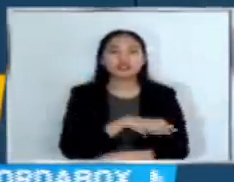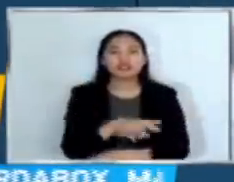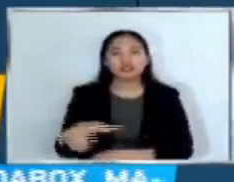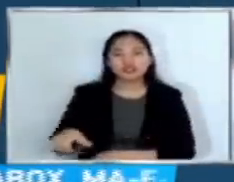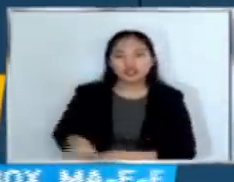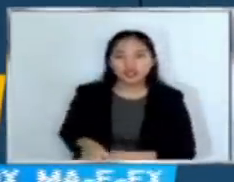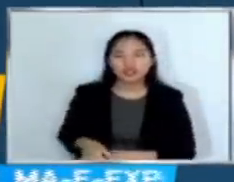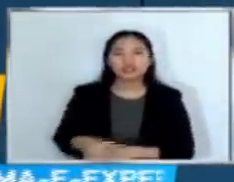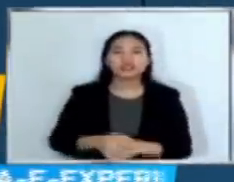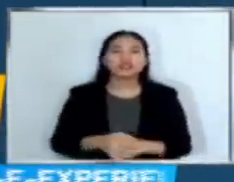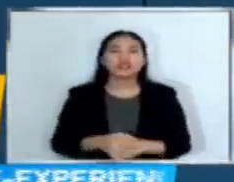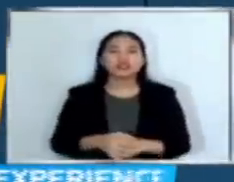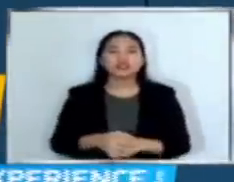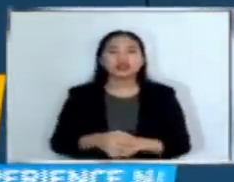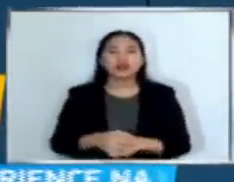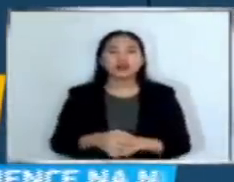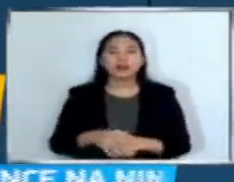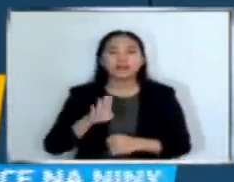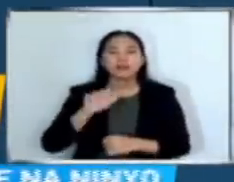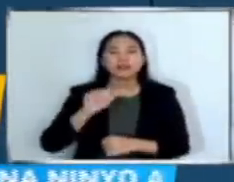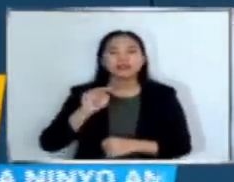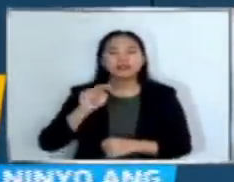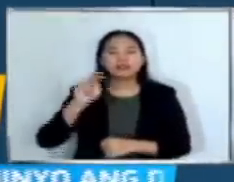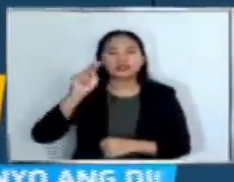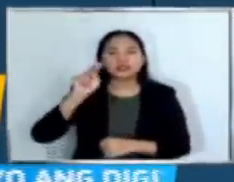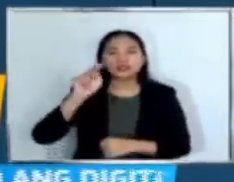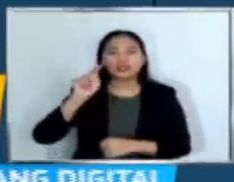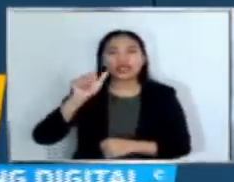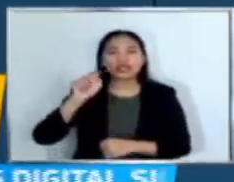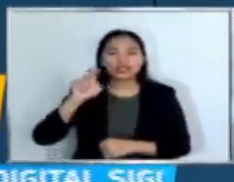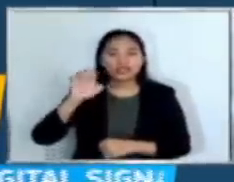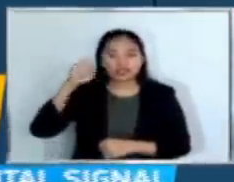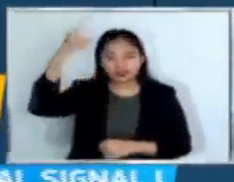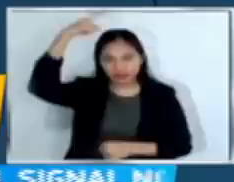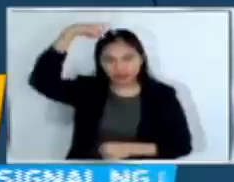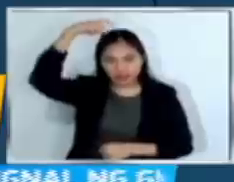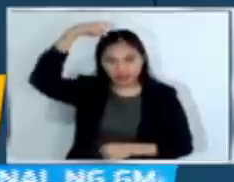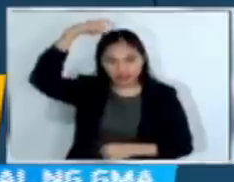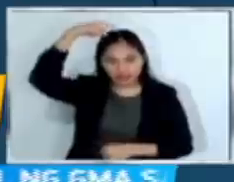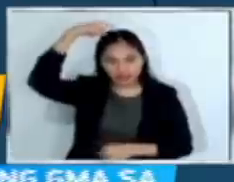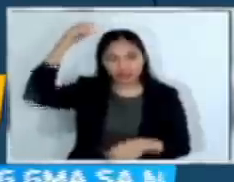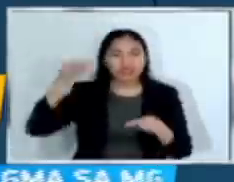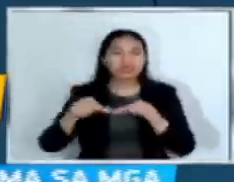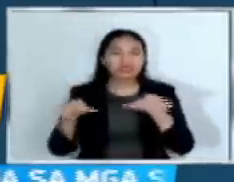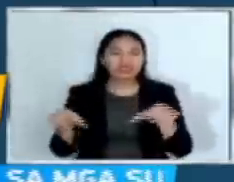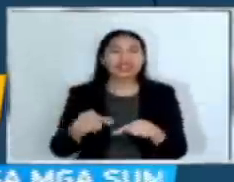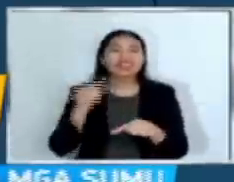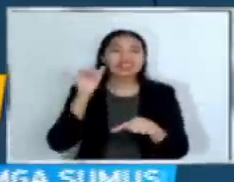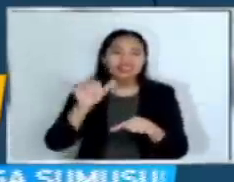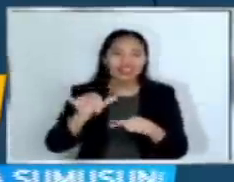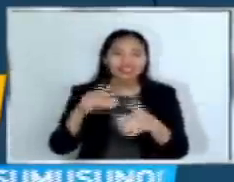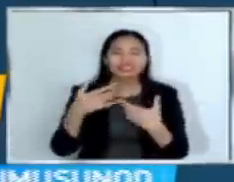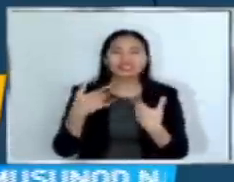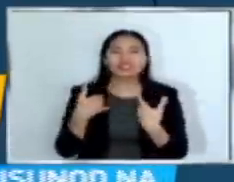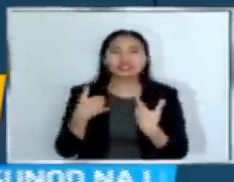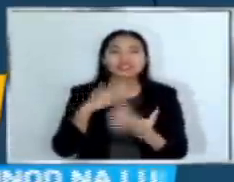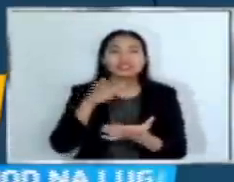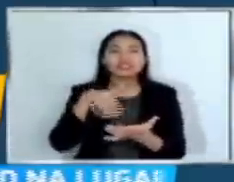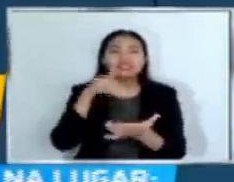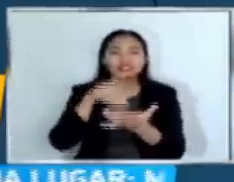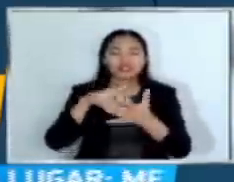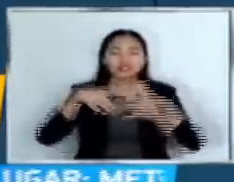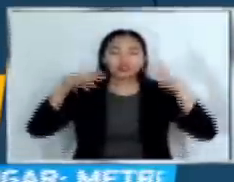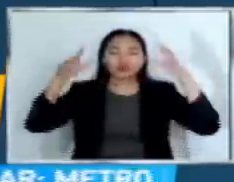area, kung saan inaasahan natin na kikilos palapit or tatama yung pinakang sentro ng bagyong si Kiko. Sapagkat normally,